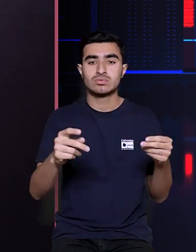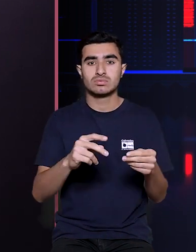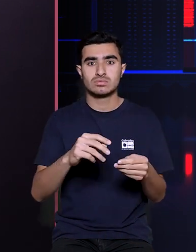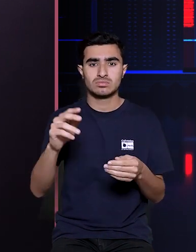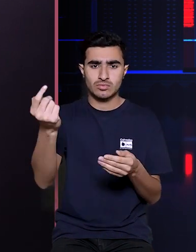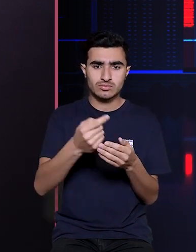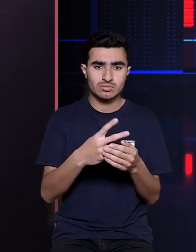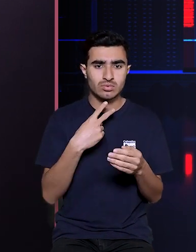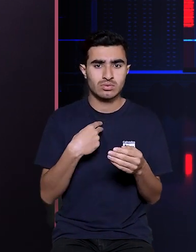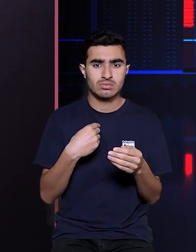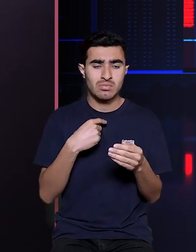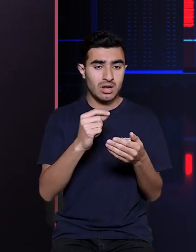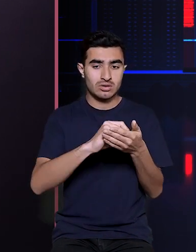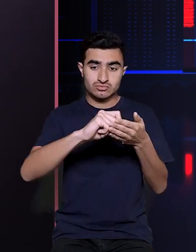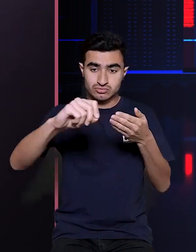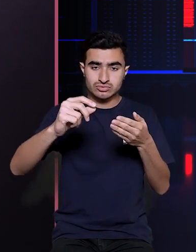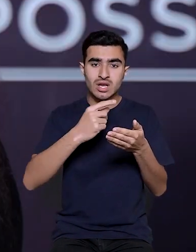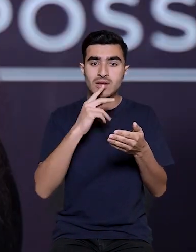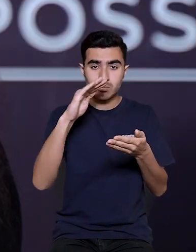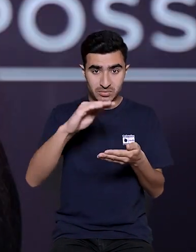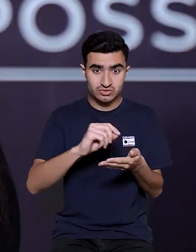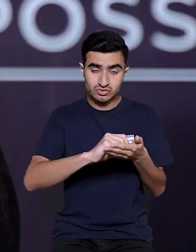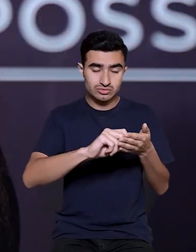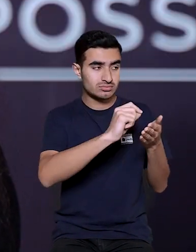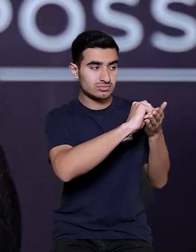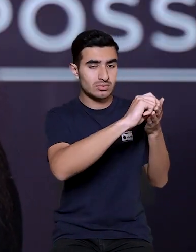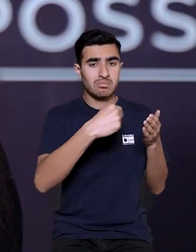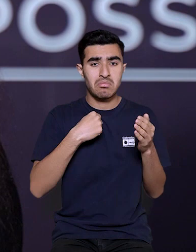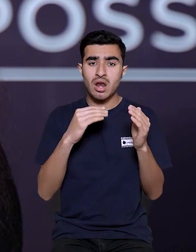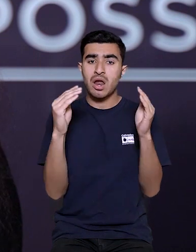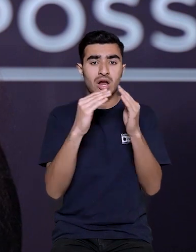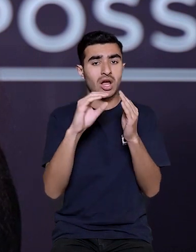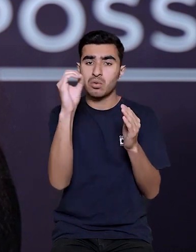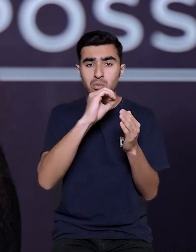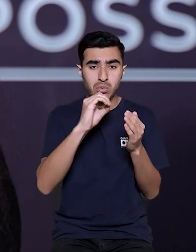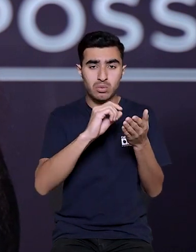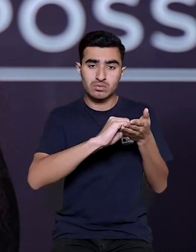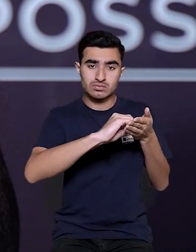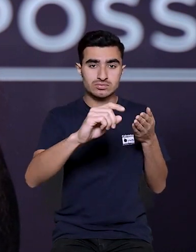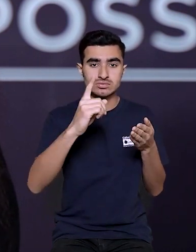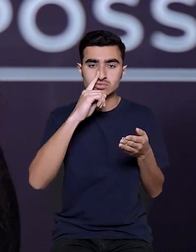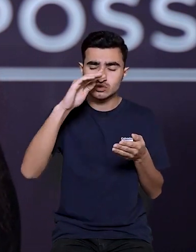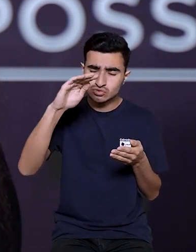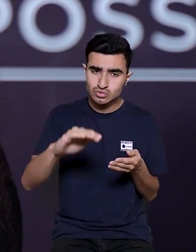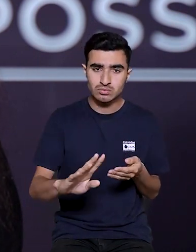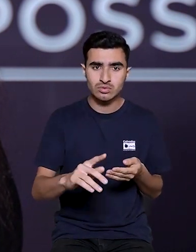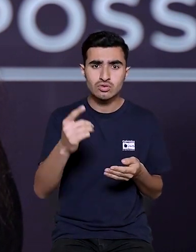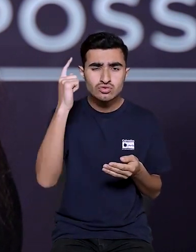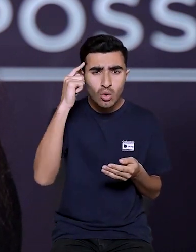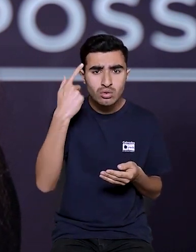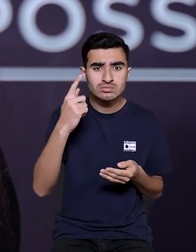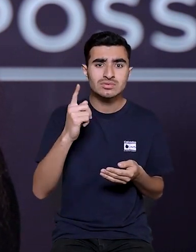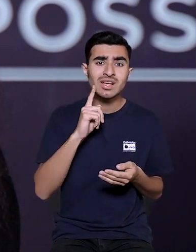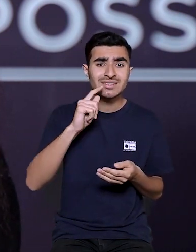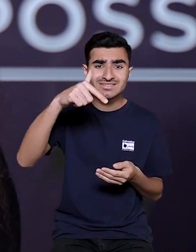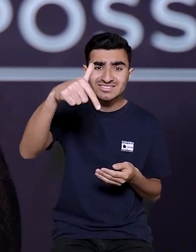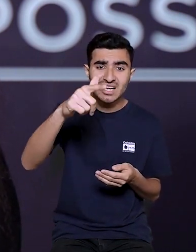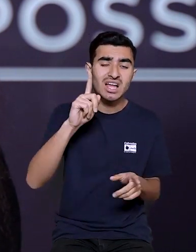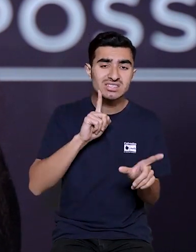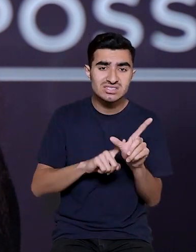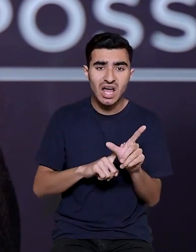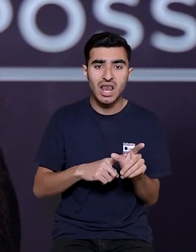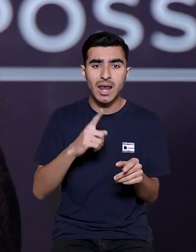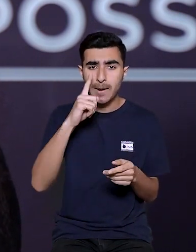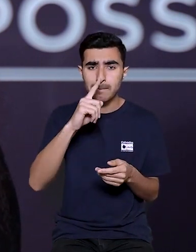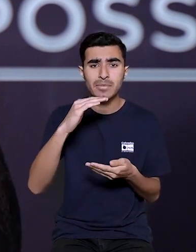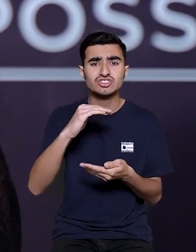कहा, मेरा घर बार नहीं है। सोचें, नौरीन 7 साल की बच्ची कह रही है